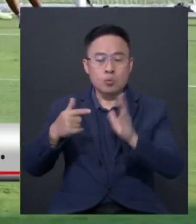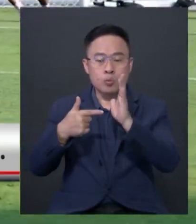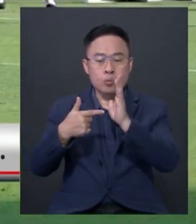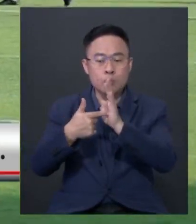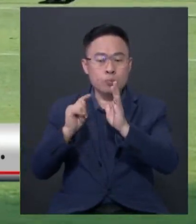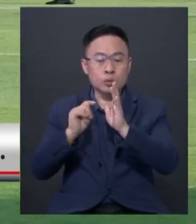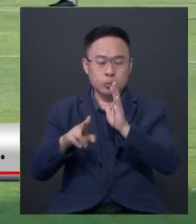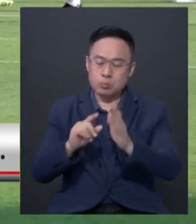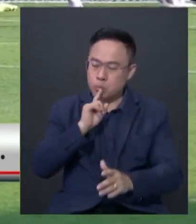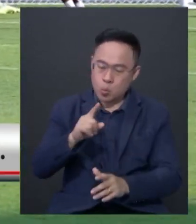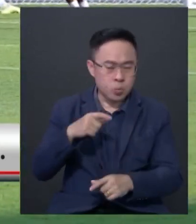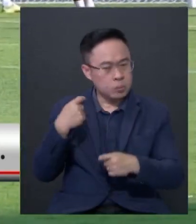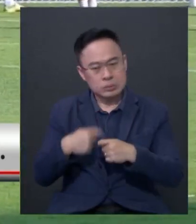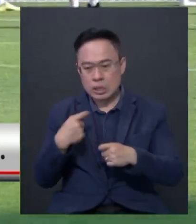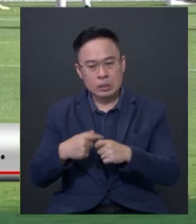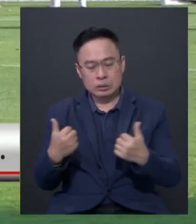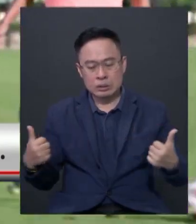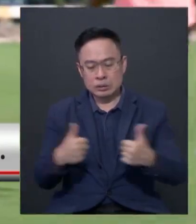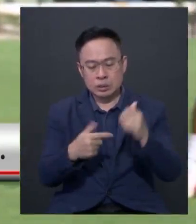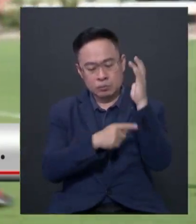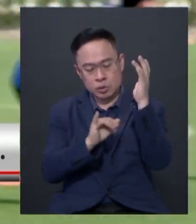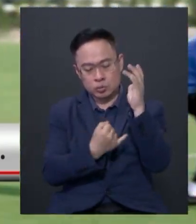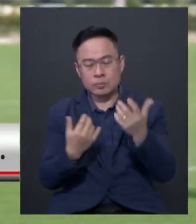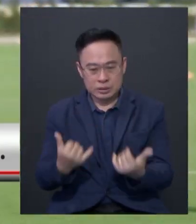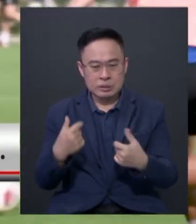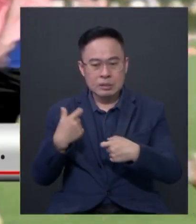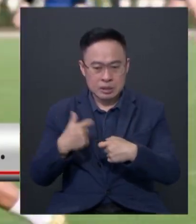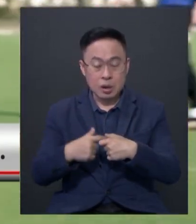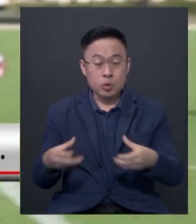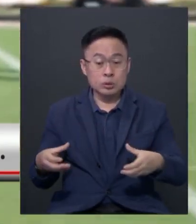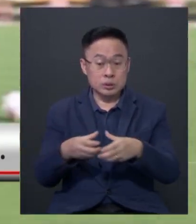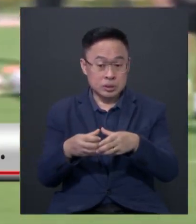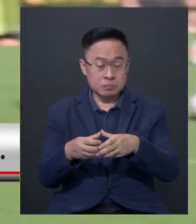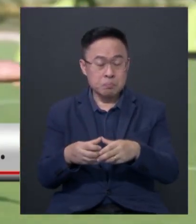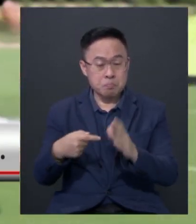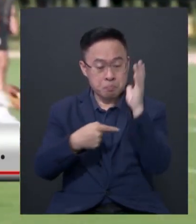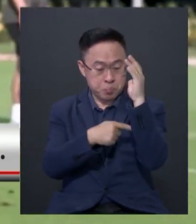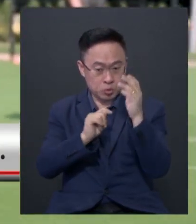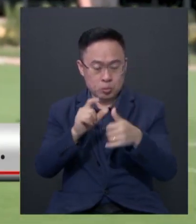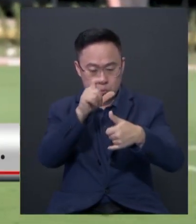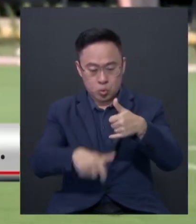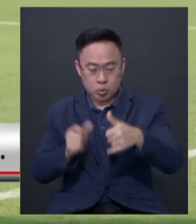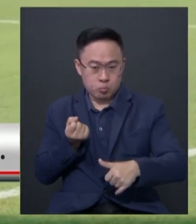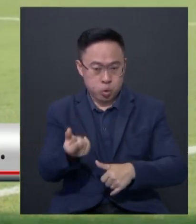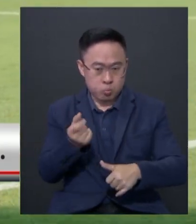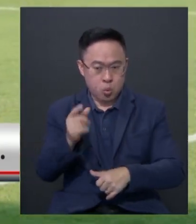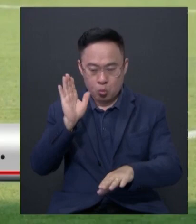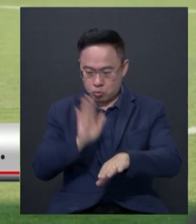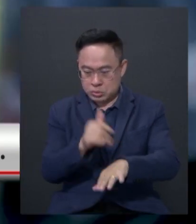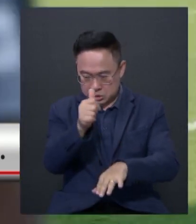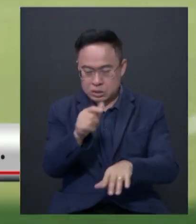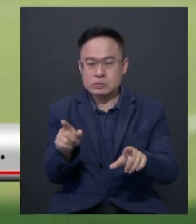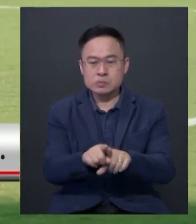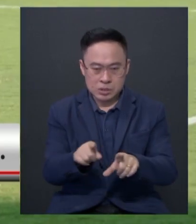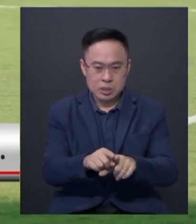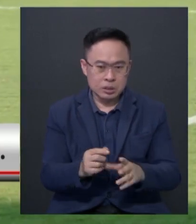เพราะประจวบเองก็เป็นทีมที่มีเกมรุกที่น่ากลัวซึ่งในตำแหน่งเกมรุกของประจวบก็มีขายซามูเอลโรซามีธนาสิทธิ์สิริพลา